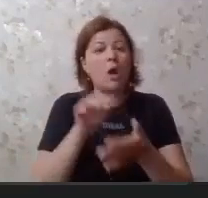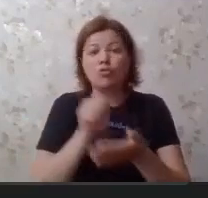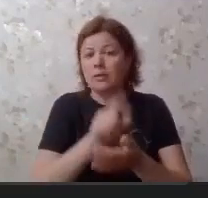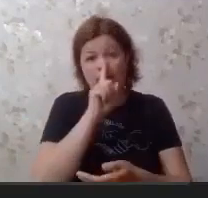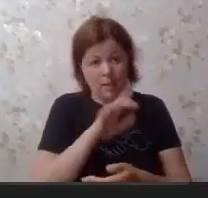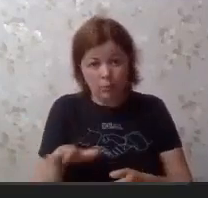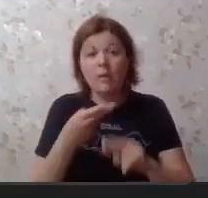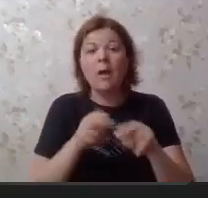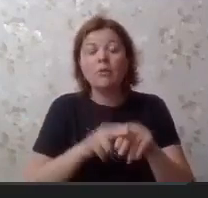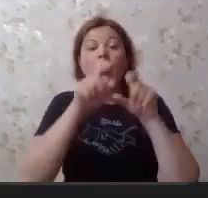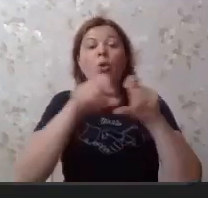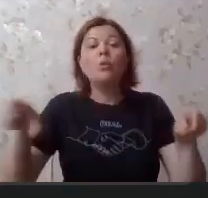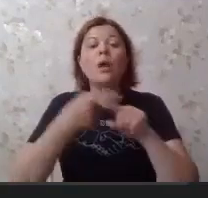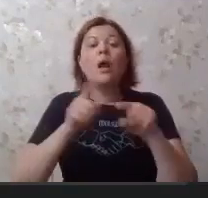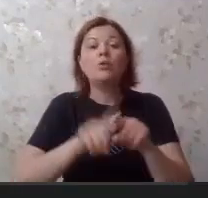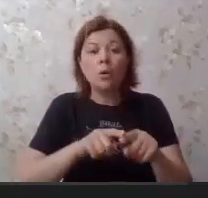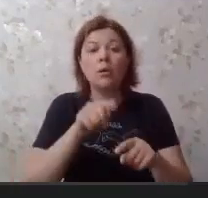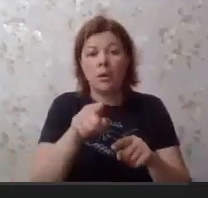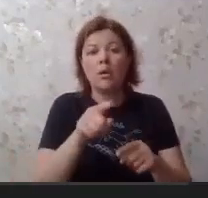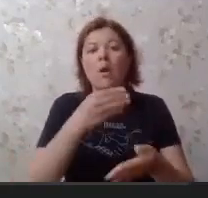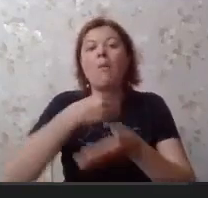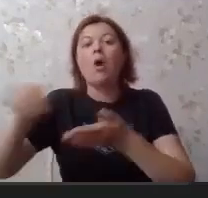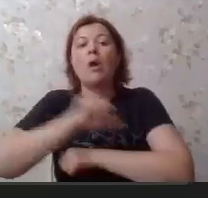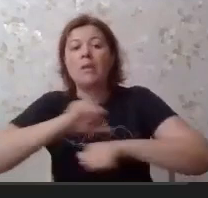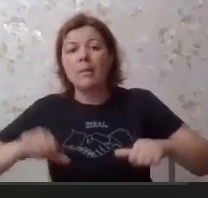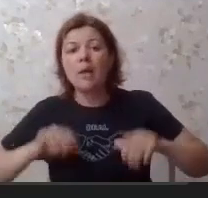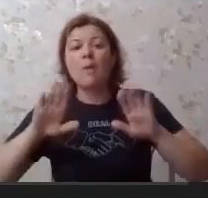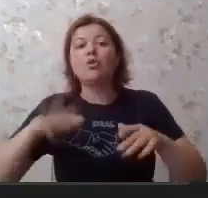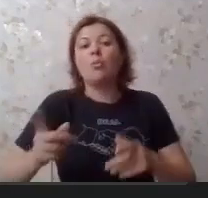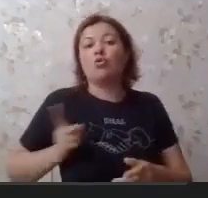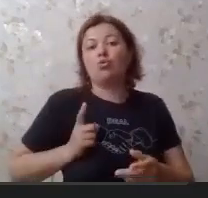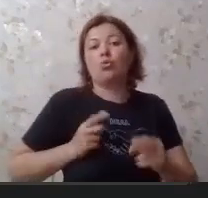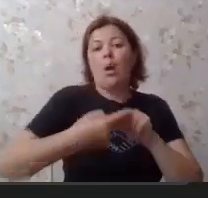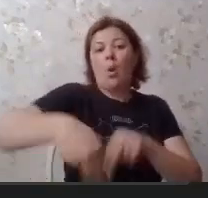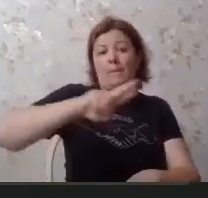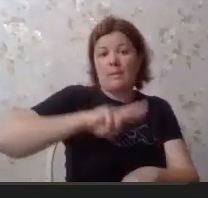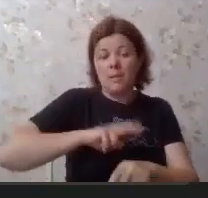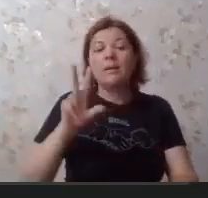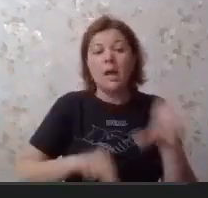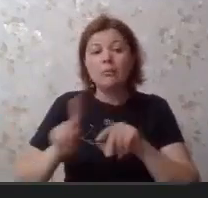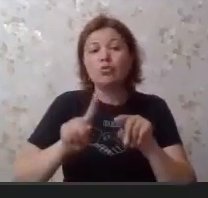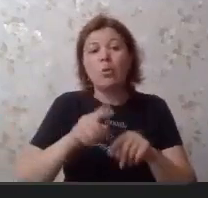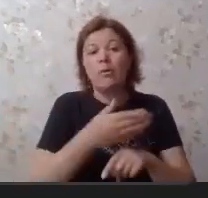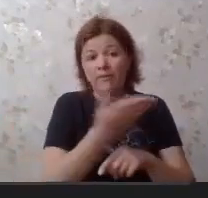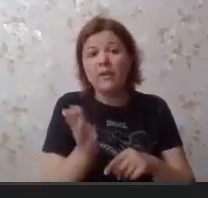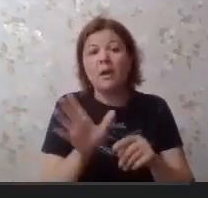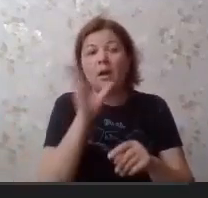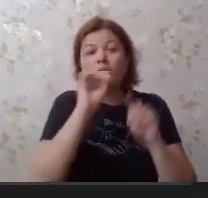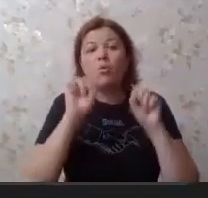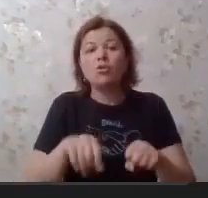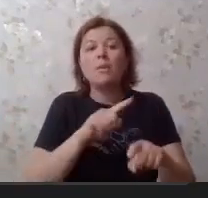этот способ обеспечения себя ТСР, смогут вовремя и быстрее, гораздо быстрее получить